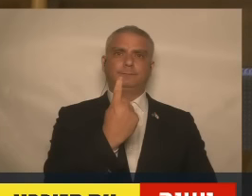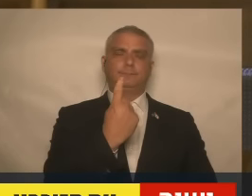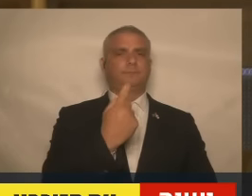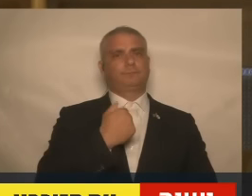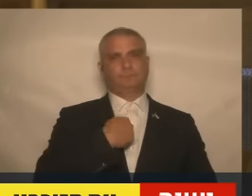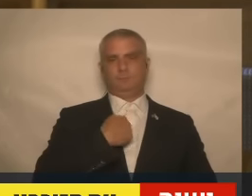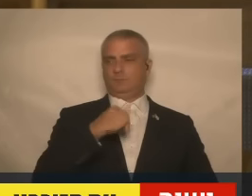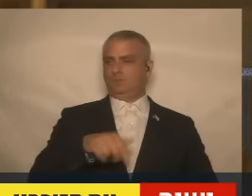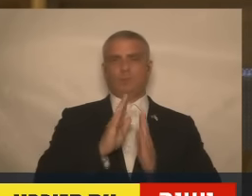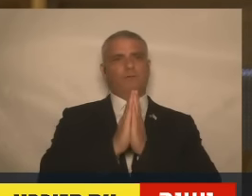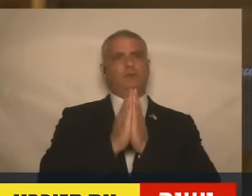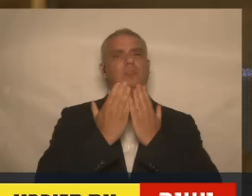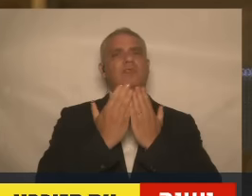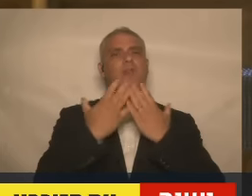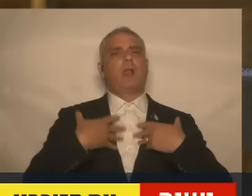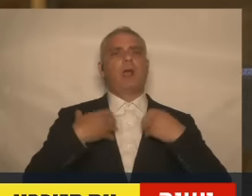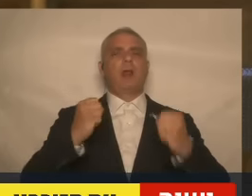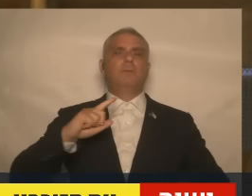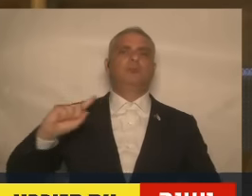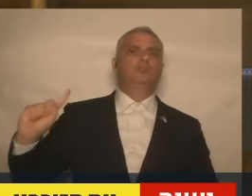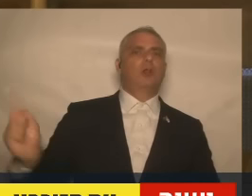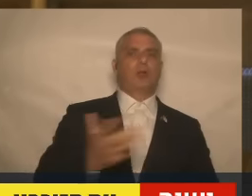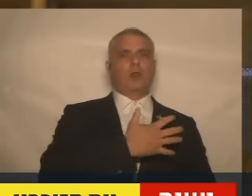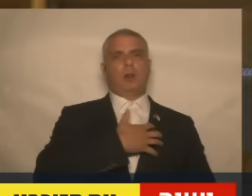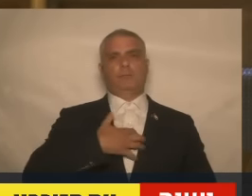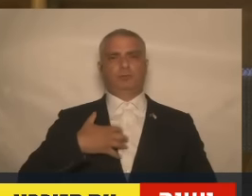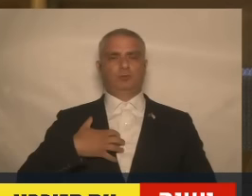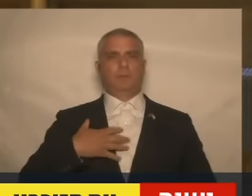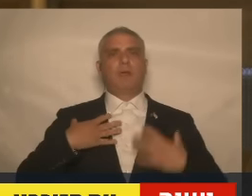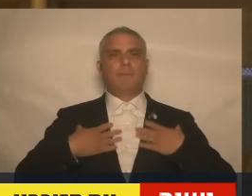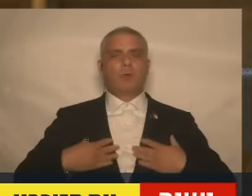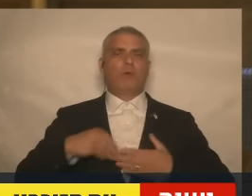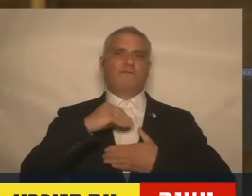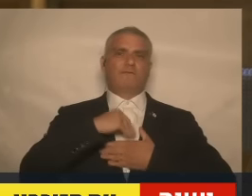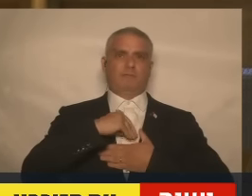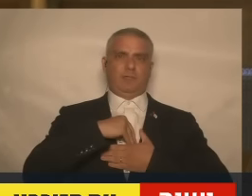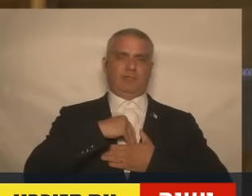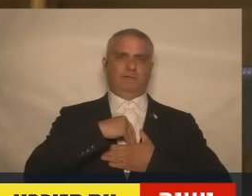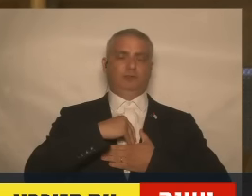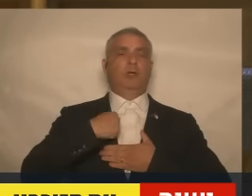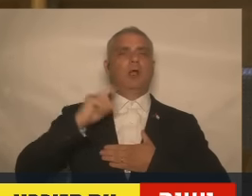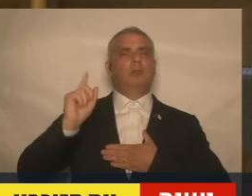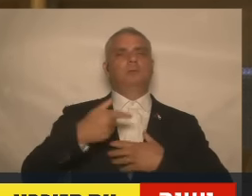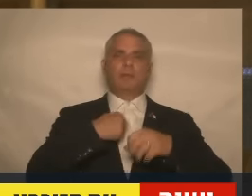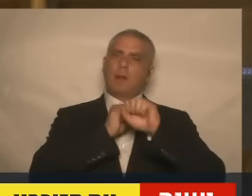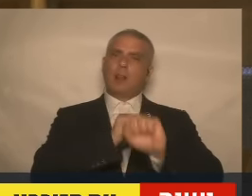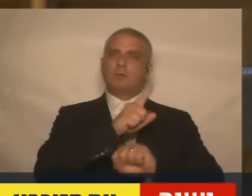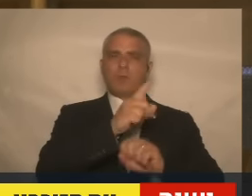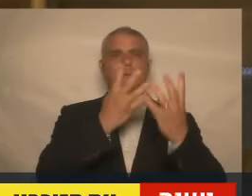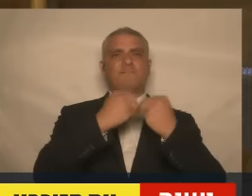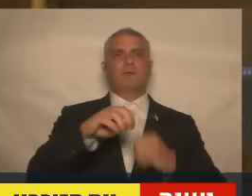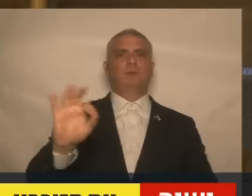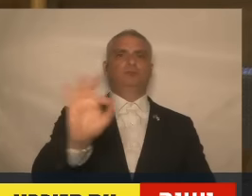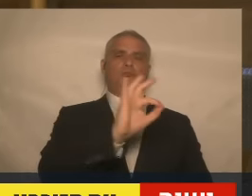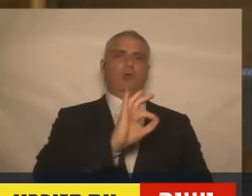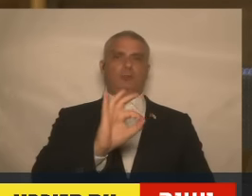אני נושא מכאן תפילה להחלמתם של כל הפצועות והפצועים בגוף ובנפש. עלינו לתמוך בהם